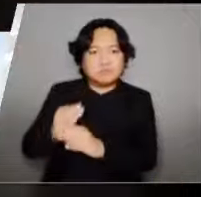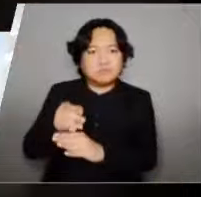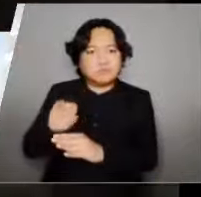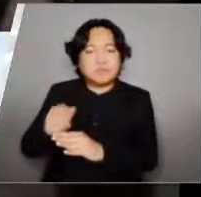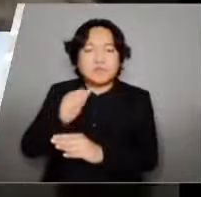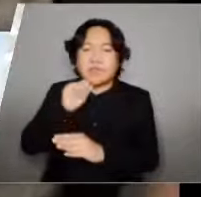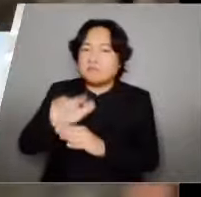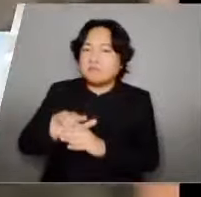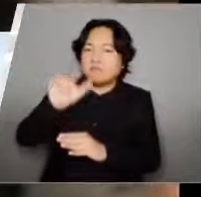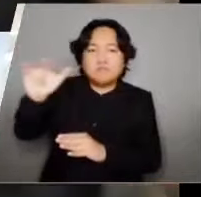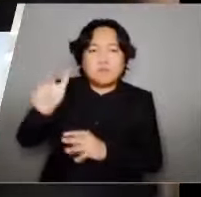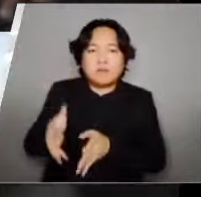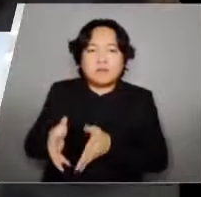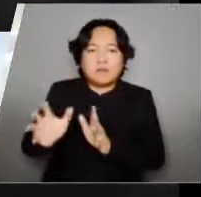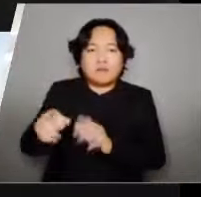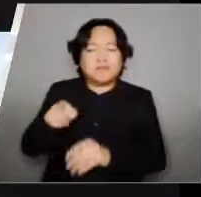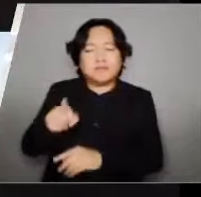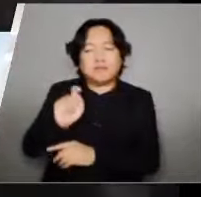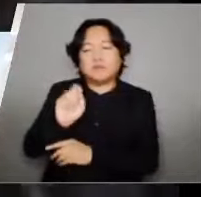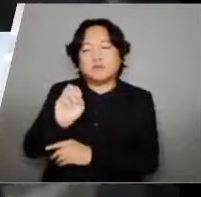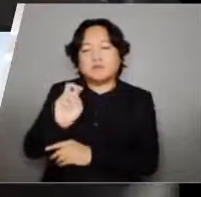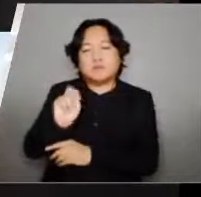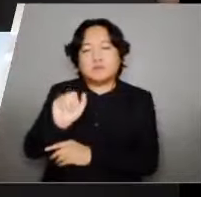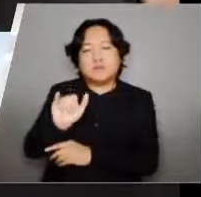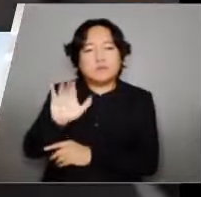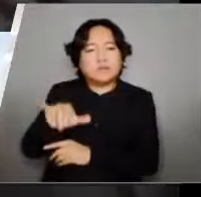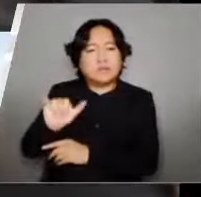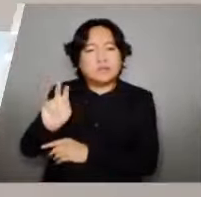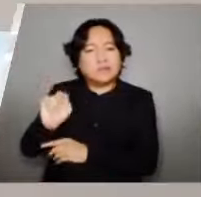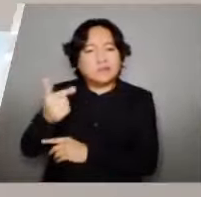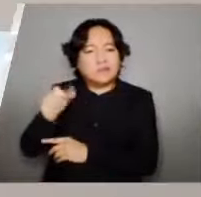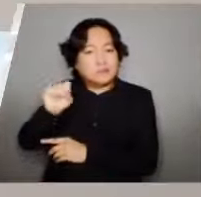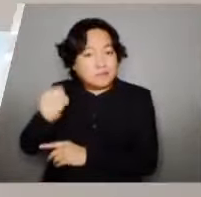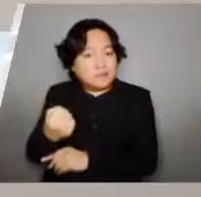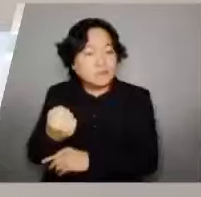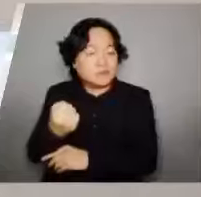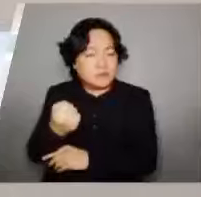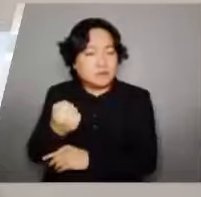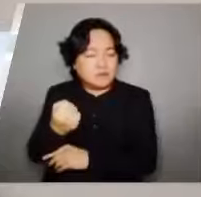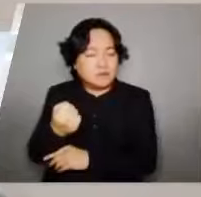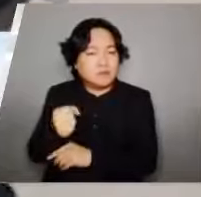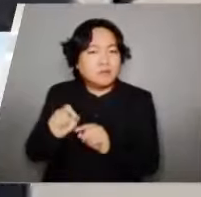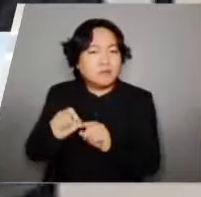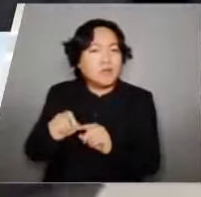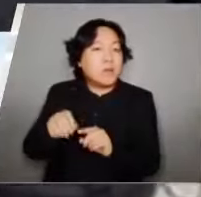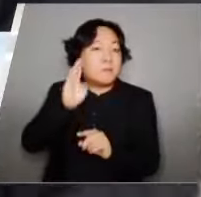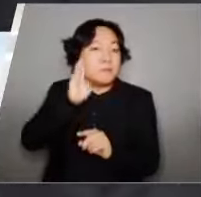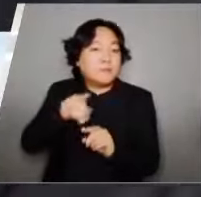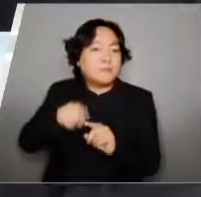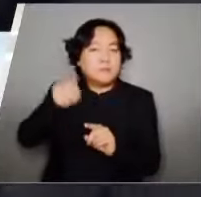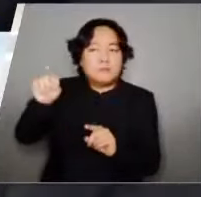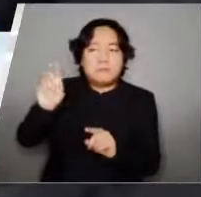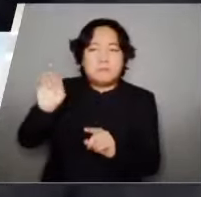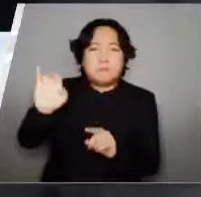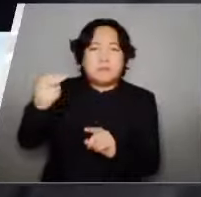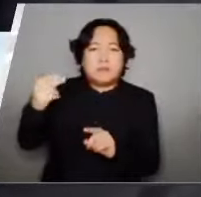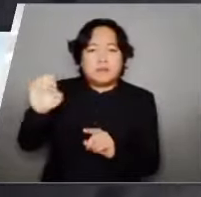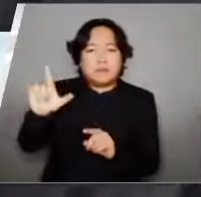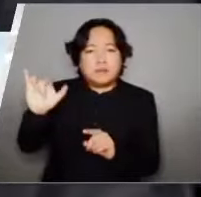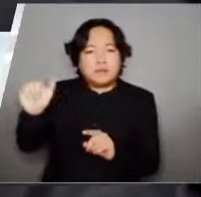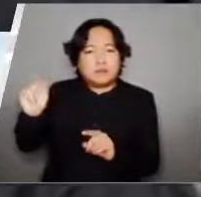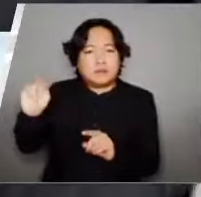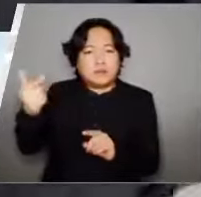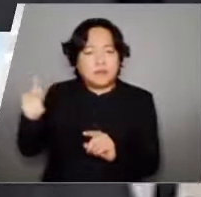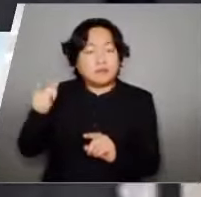presidential adviser ni dating Pangulong Rodrigo Duterte na si Michael Yang. We have a mission order issued by the Commissioner of Immigration for your